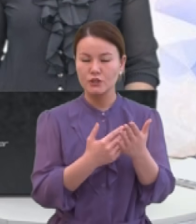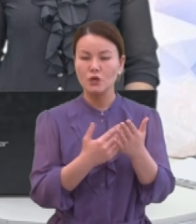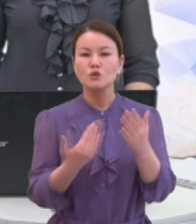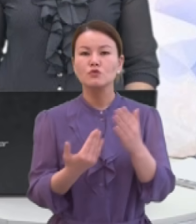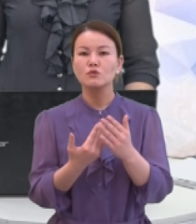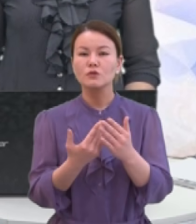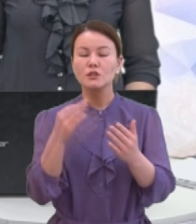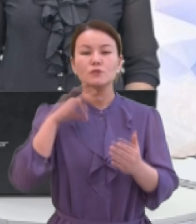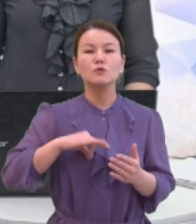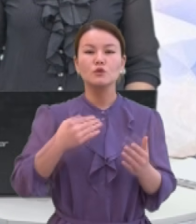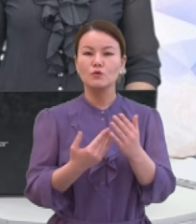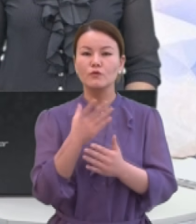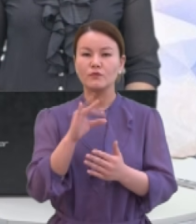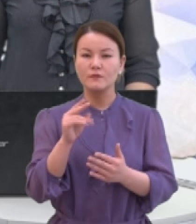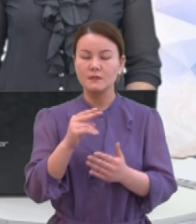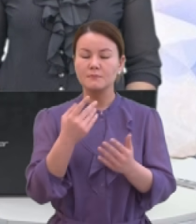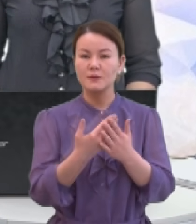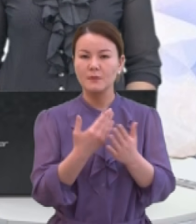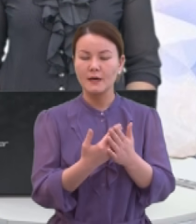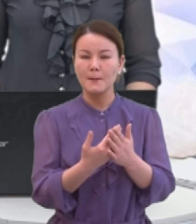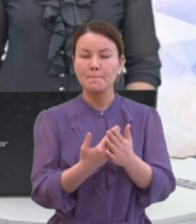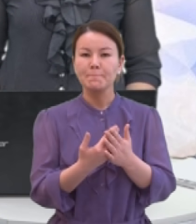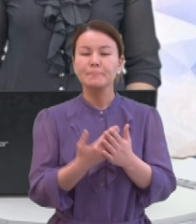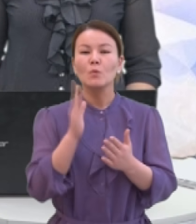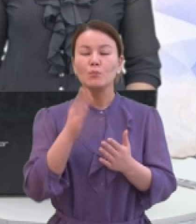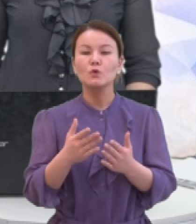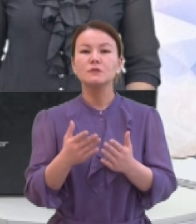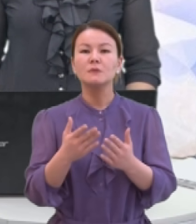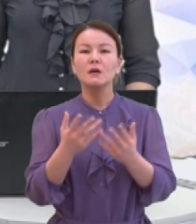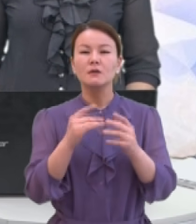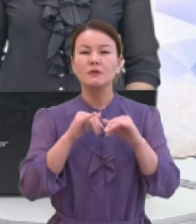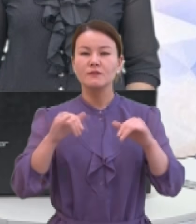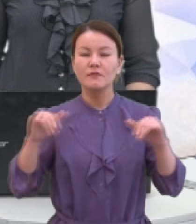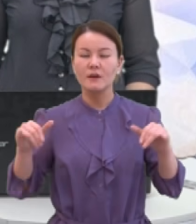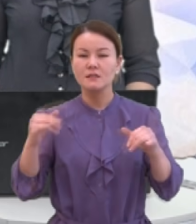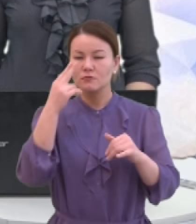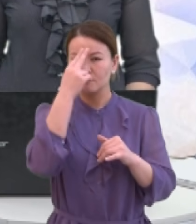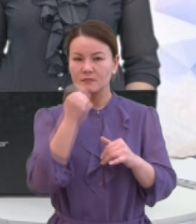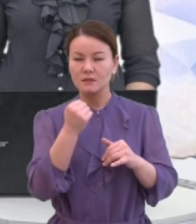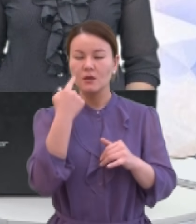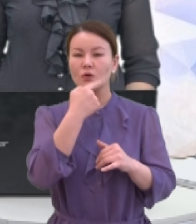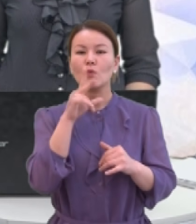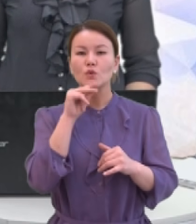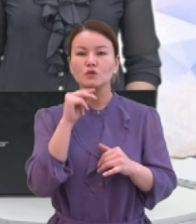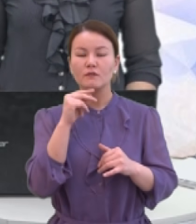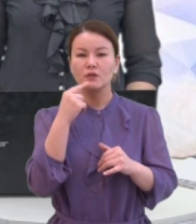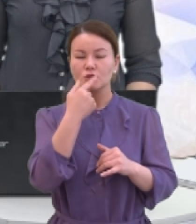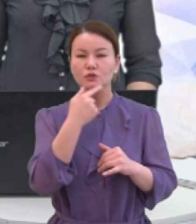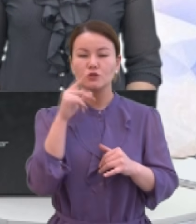вид примера будем разбивать вычислительные навыки навыки устного счета